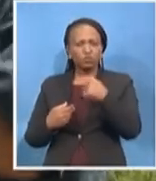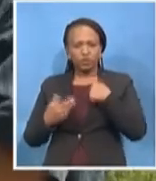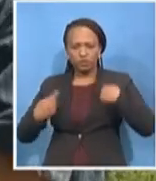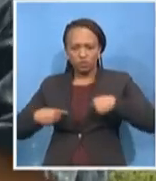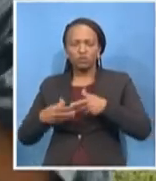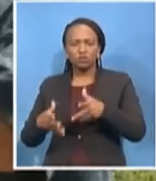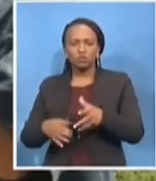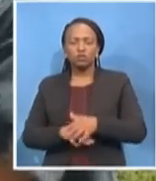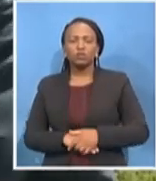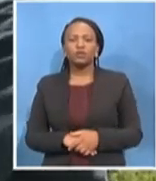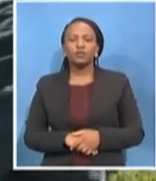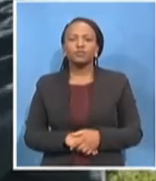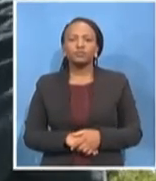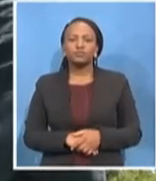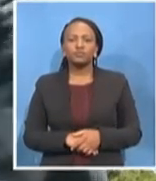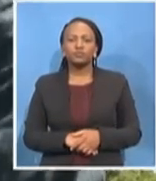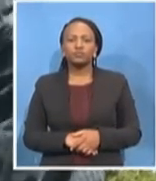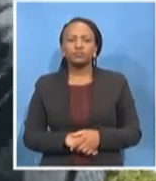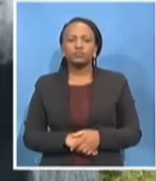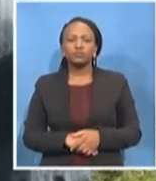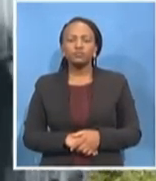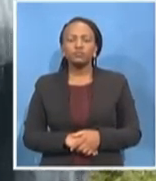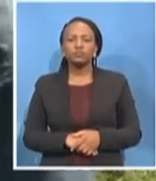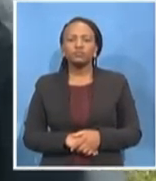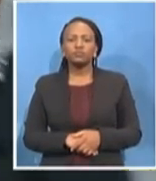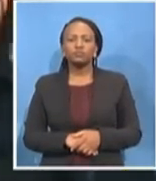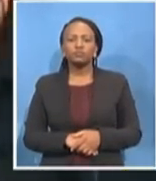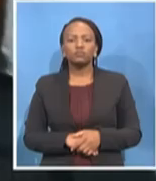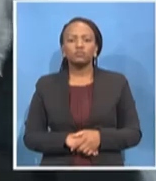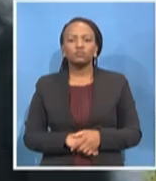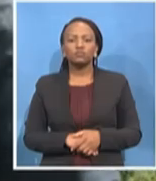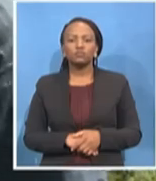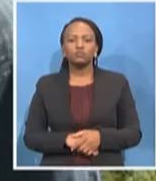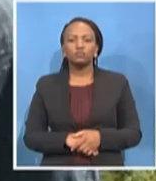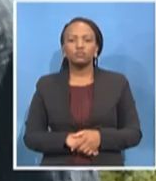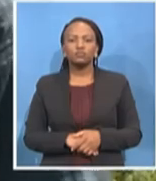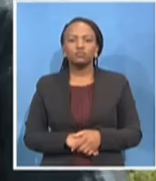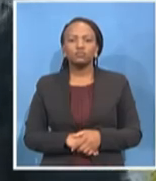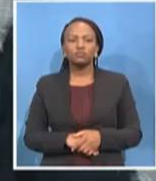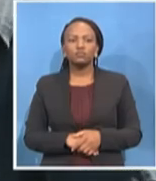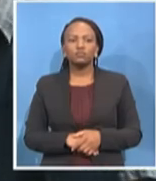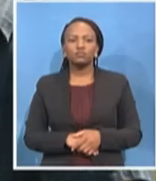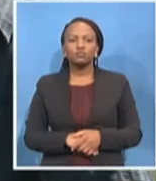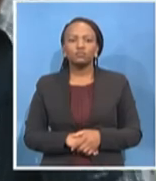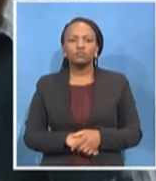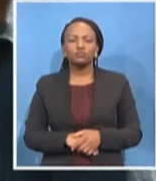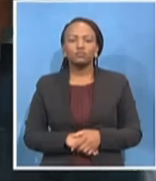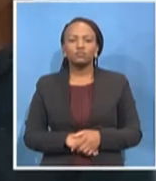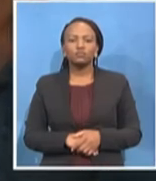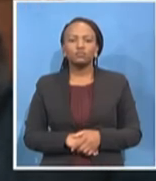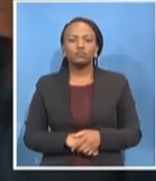hierdie regering wil aanvat. Hy wil vir Malema aanvat. Hulle wou hierdie man 2 keer doodgemaak het omdat hy die waarheid